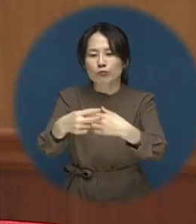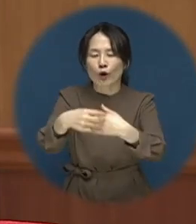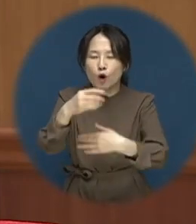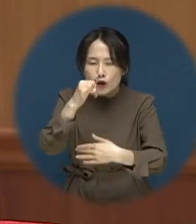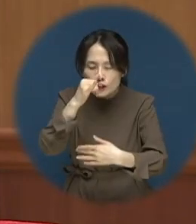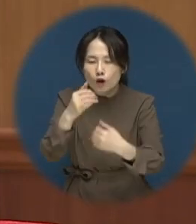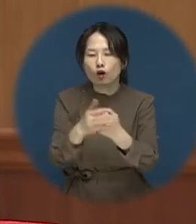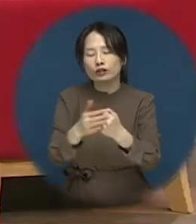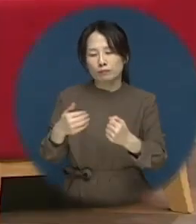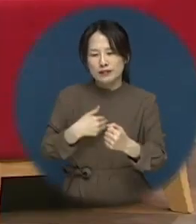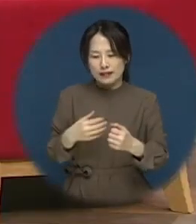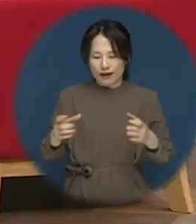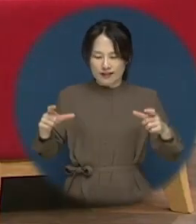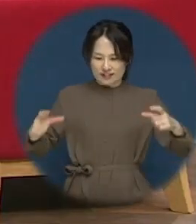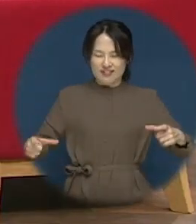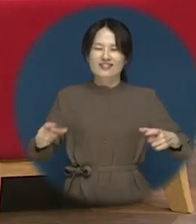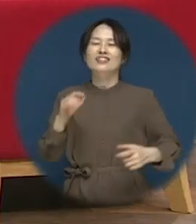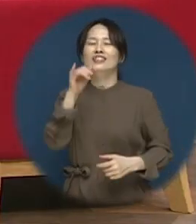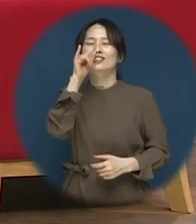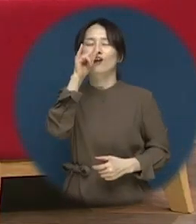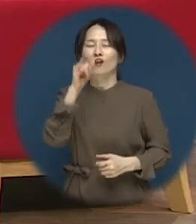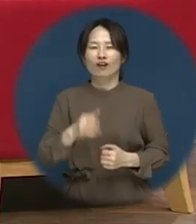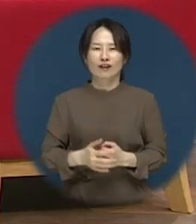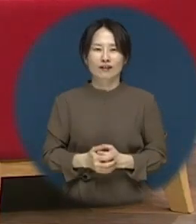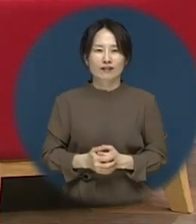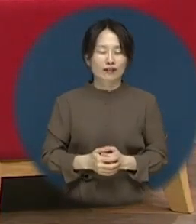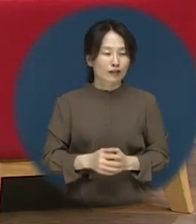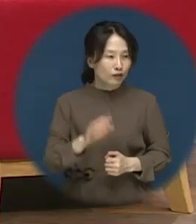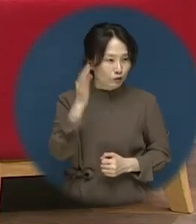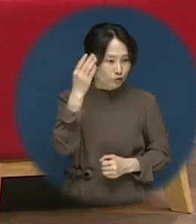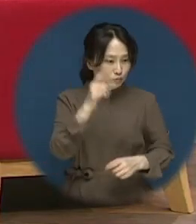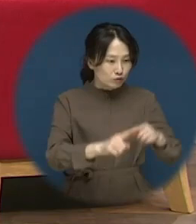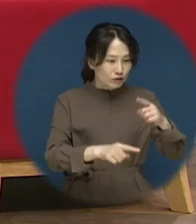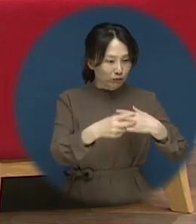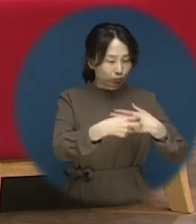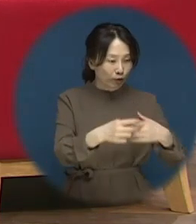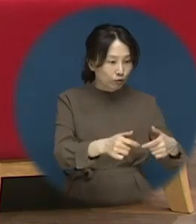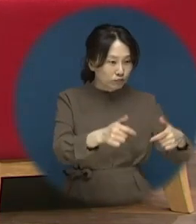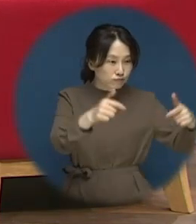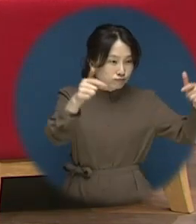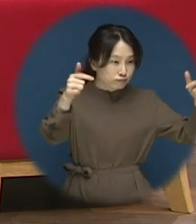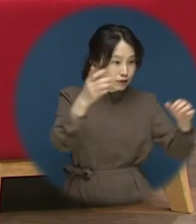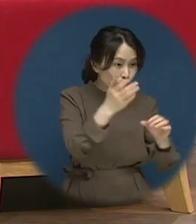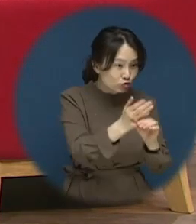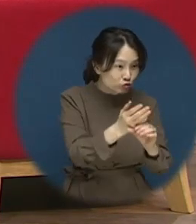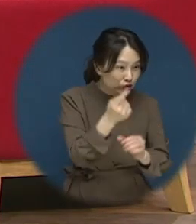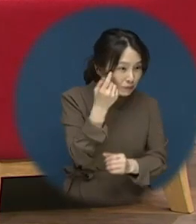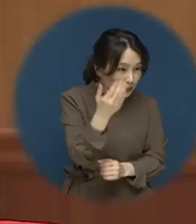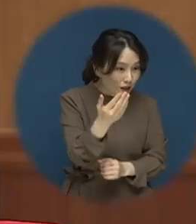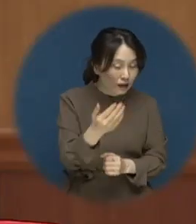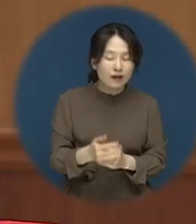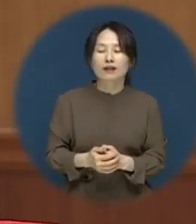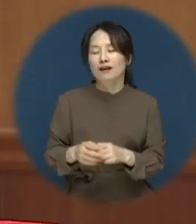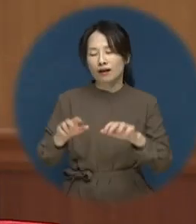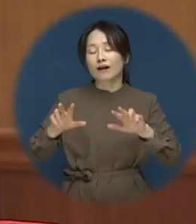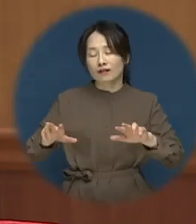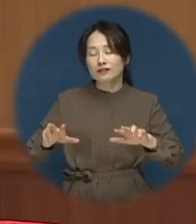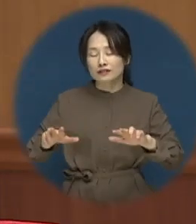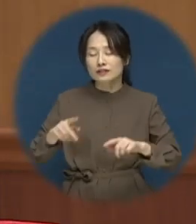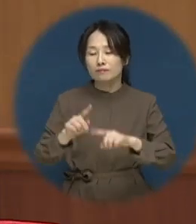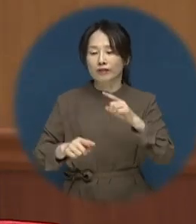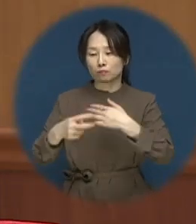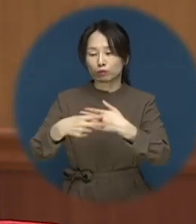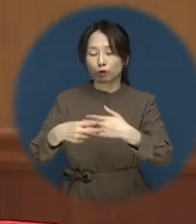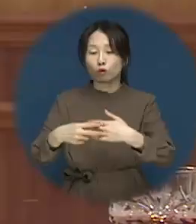않아요. 예. 예. 요즘은 그런 나무 병원들이 꽤 많아졌군요. 지금 활동하고 있는 나무 병원이 그래 꽤 있죠. 지금도,